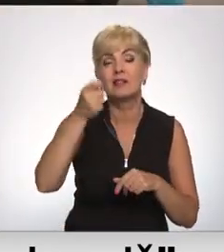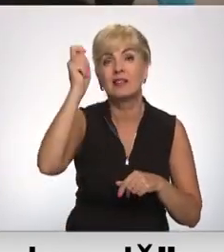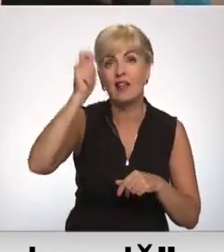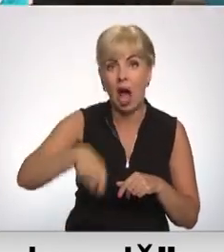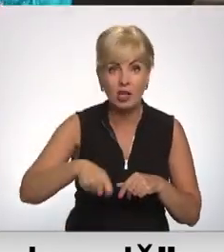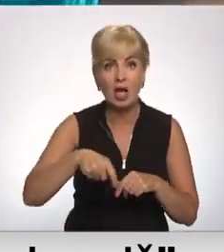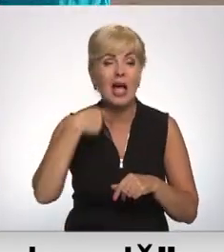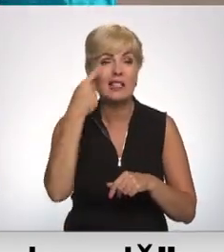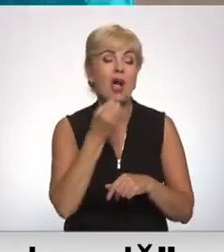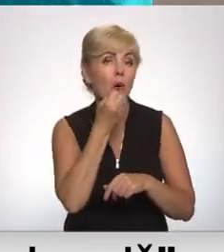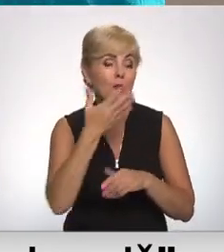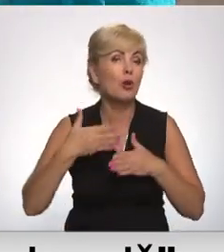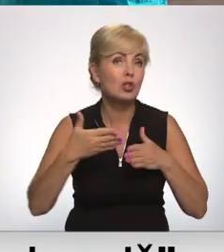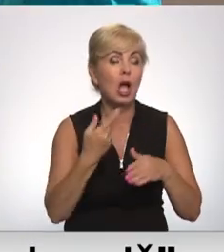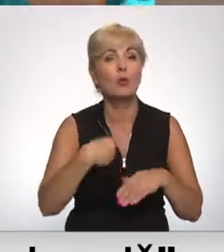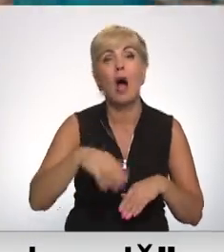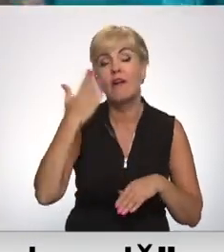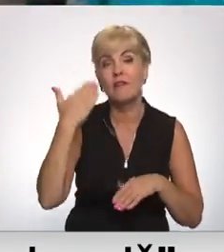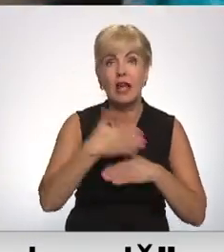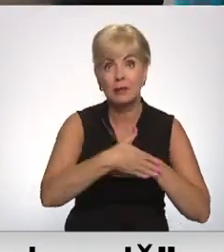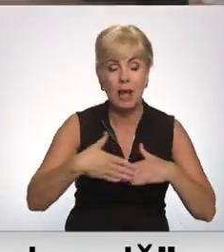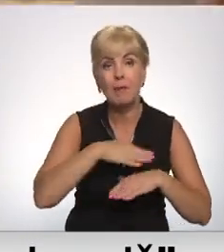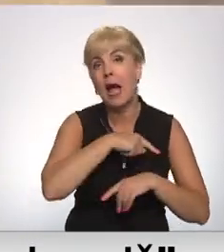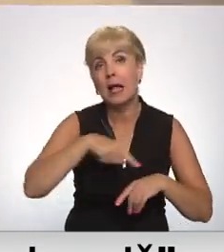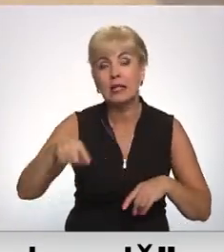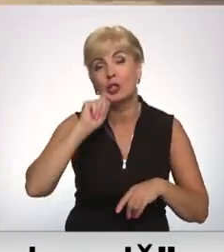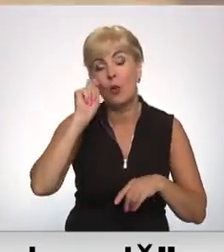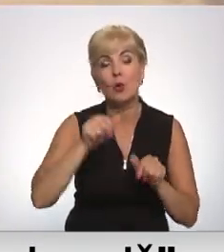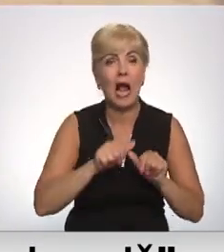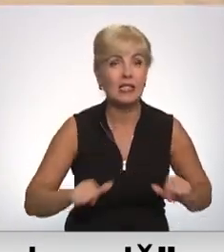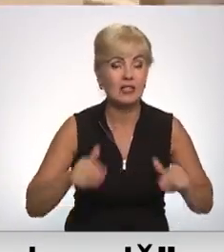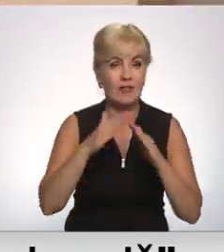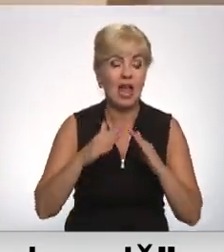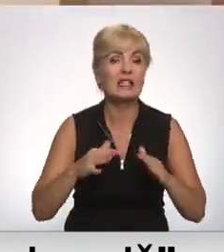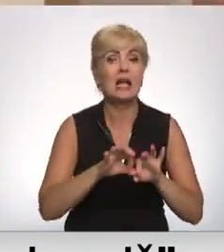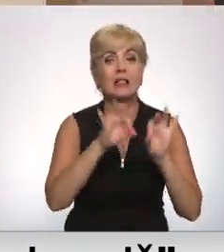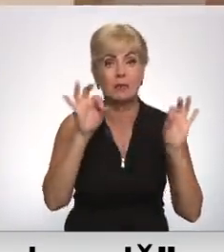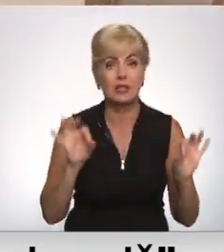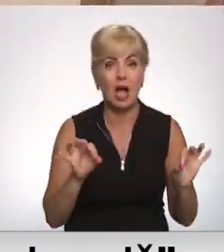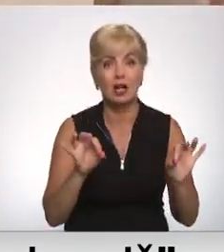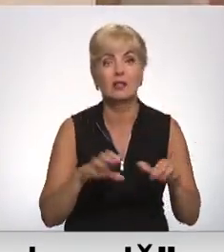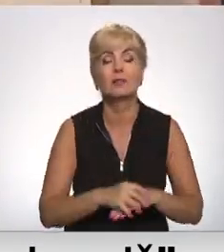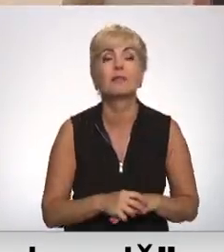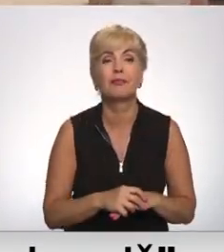un Saules puķu ceļš no Ventspils ielas līdz Ukrainas vēstniecībai ir sācies. Slava Ukraini!